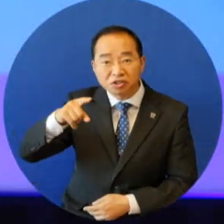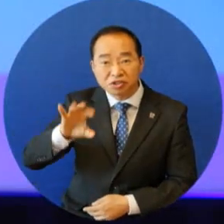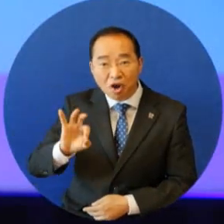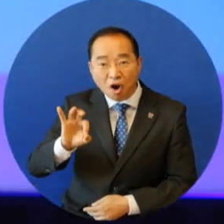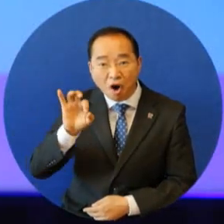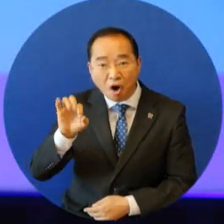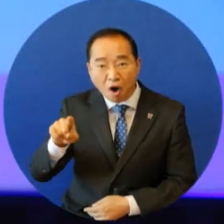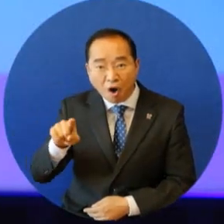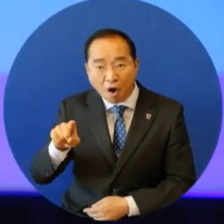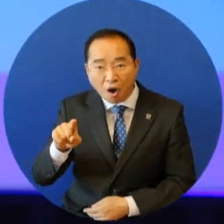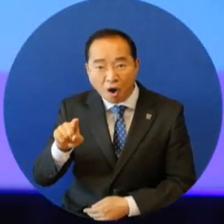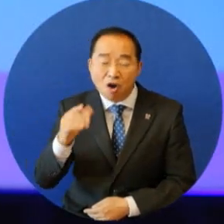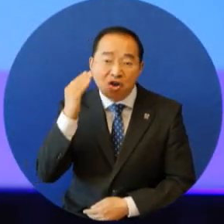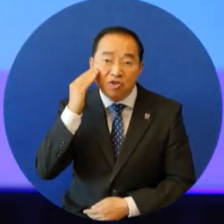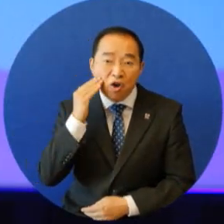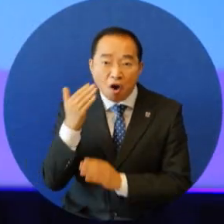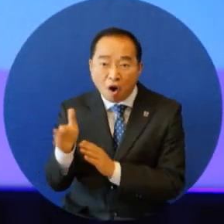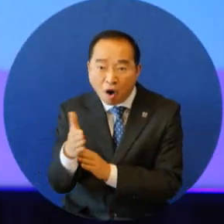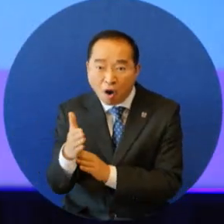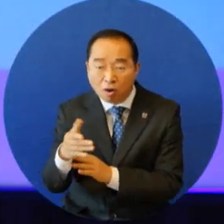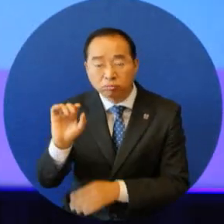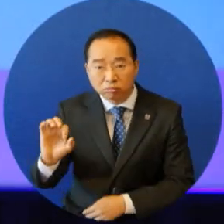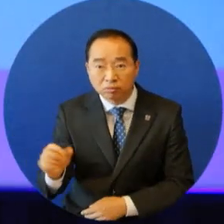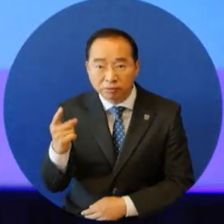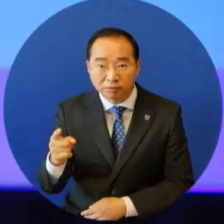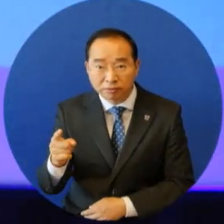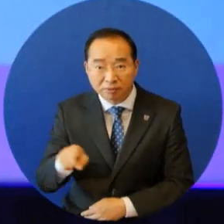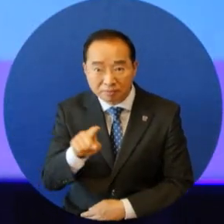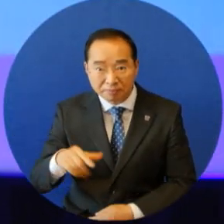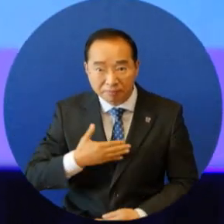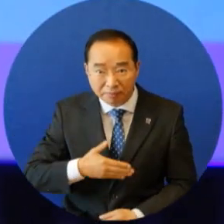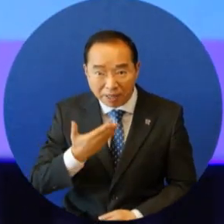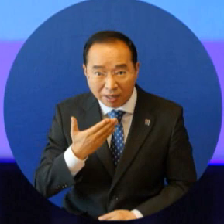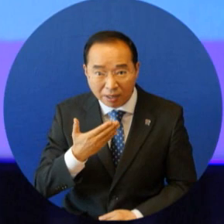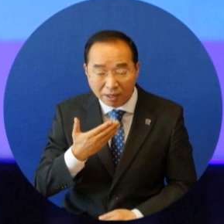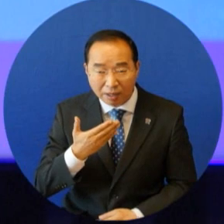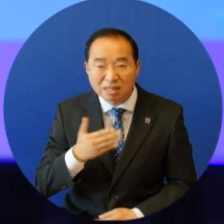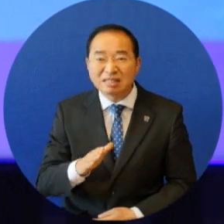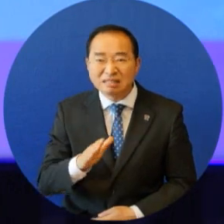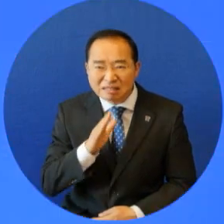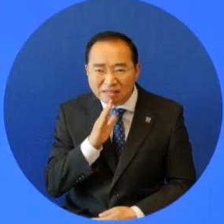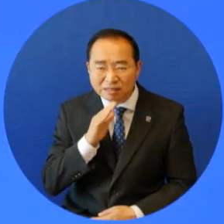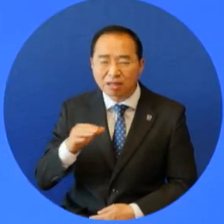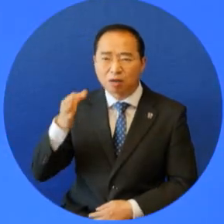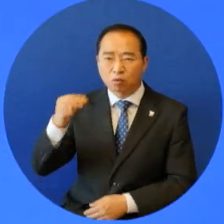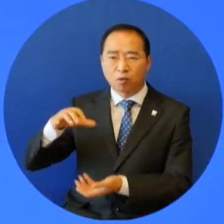그런데 실제로 자본주의 씨앗을 청어가 잉태했어요.